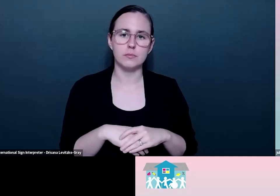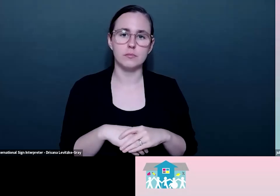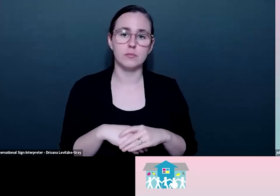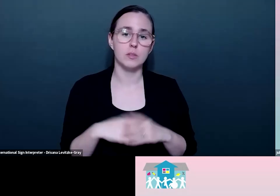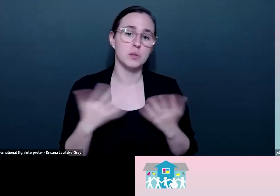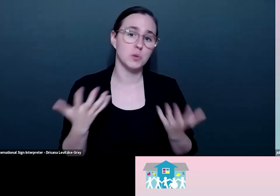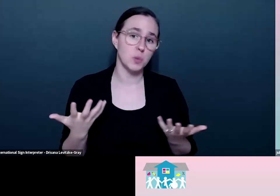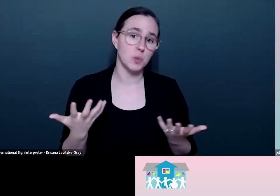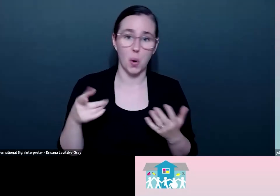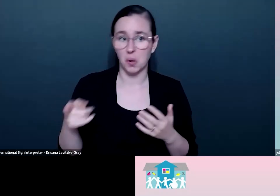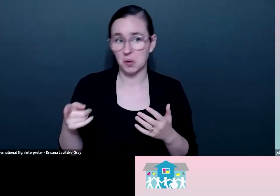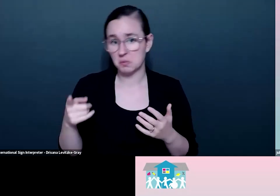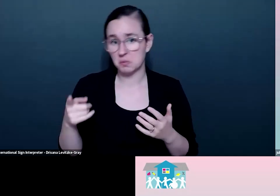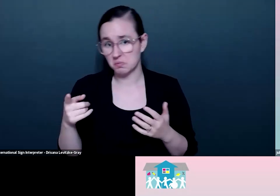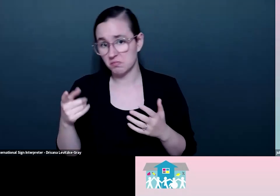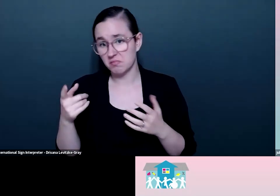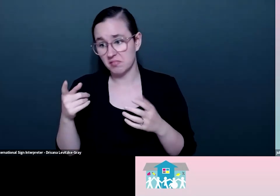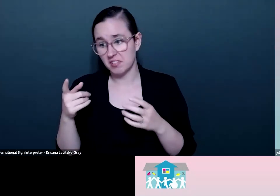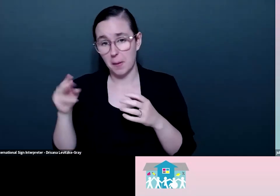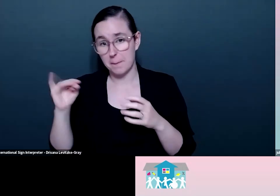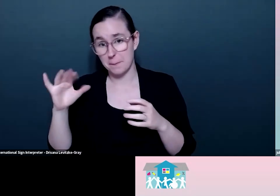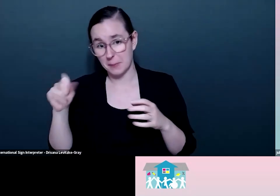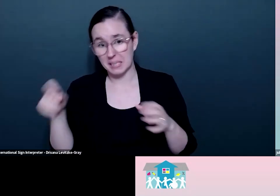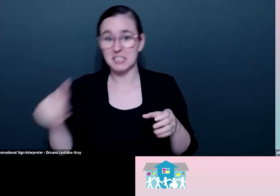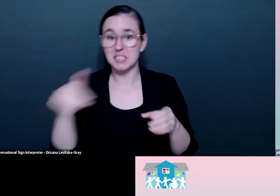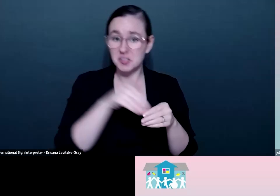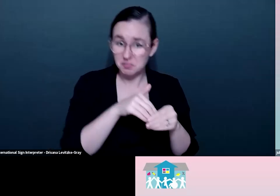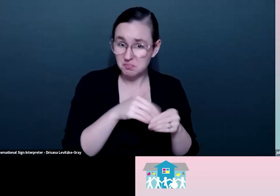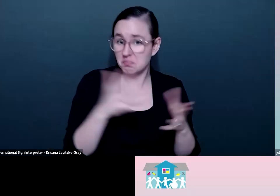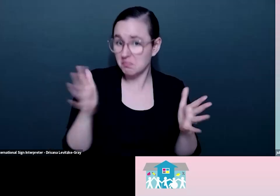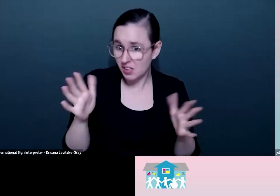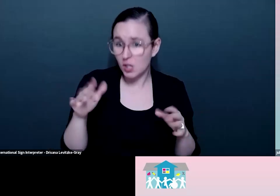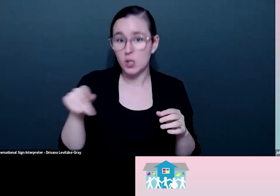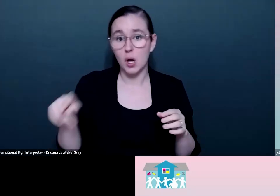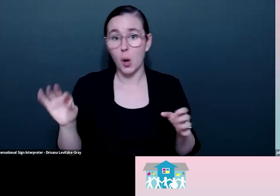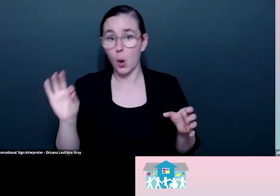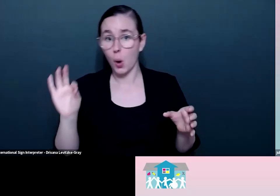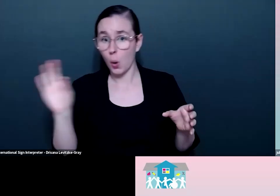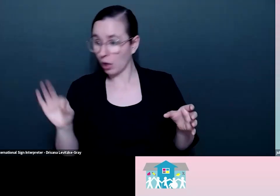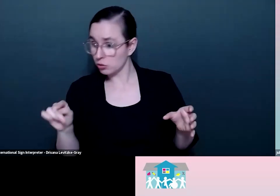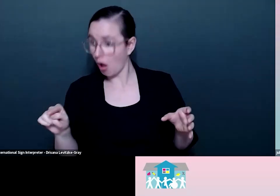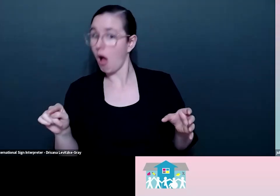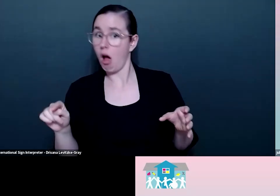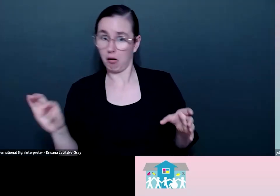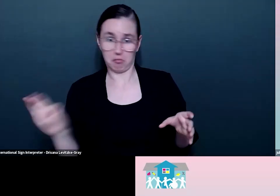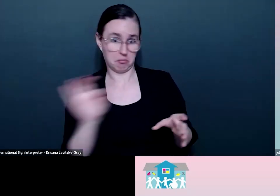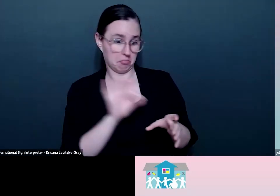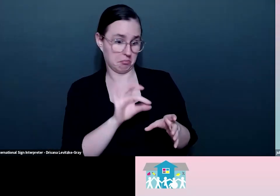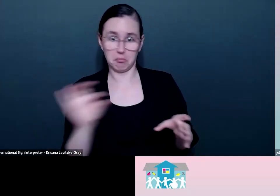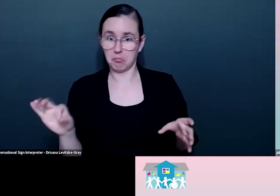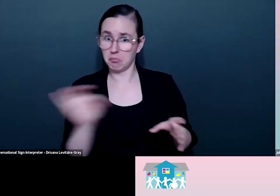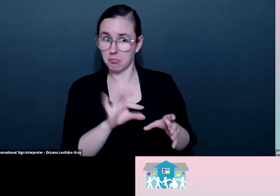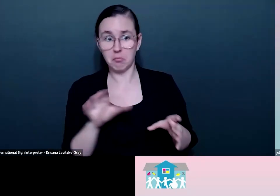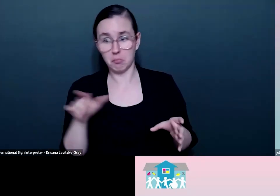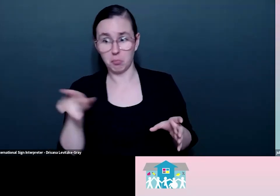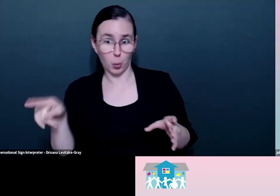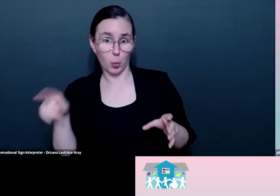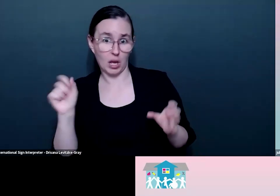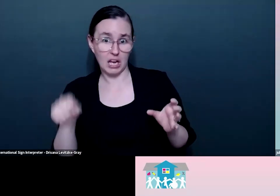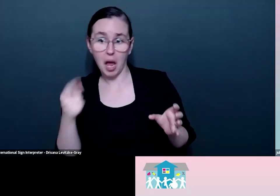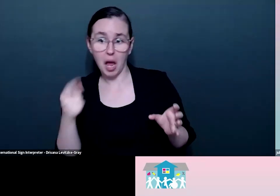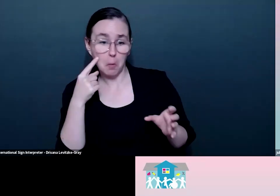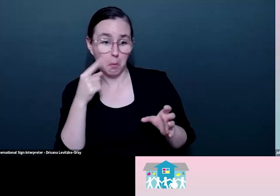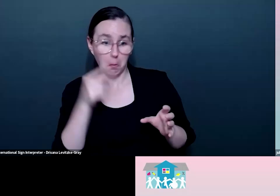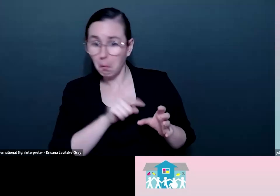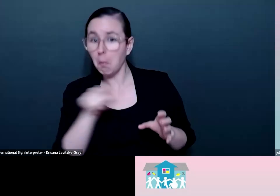Alors, il y a des séries d'implications d'utiliser ce genre de questions. Il faut bien évidemment se poser la question si ça vous